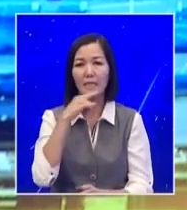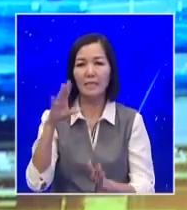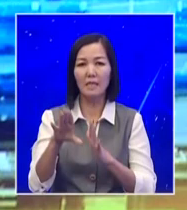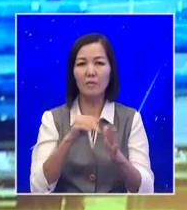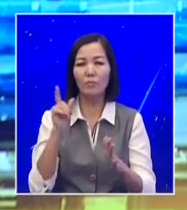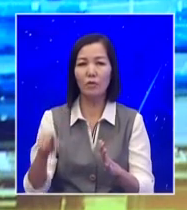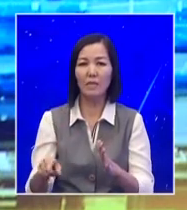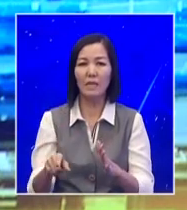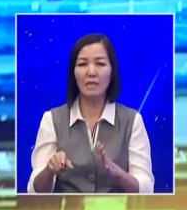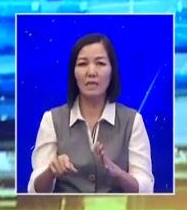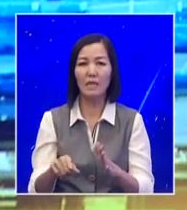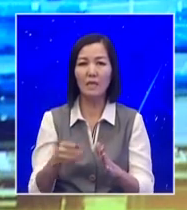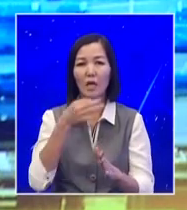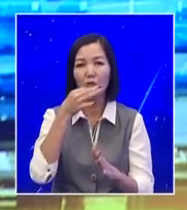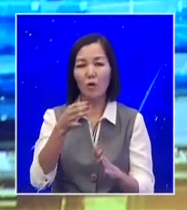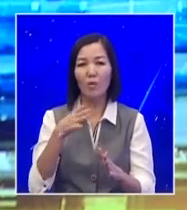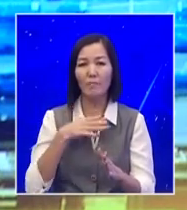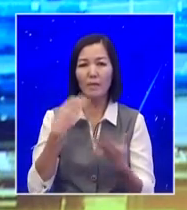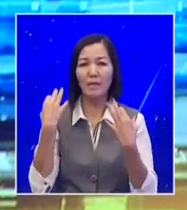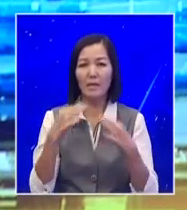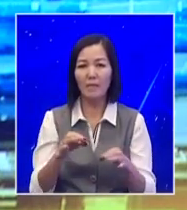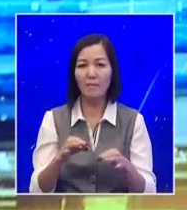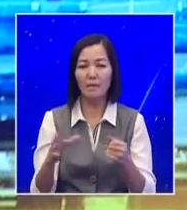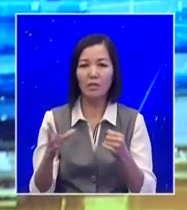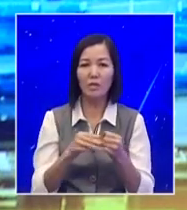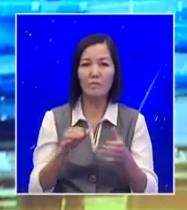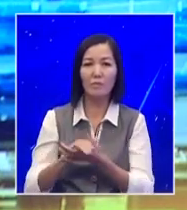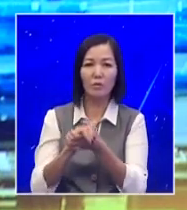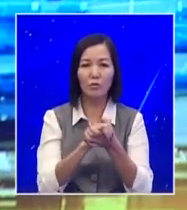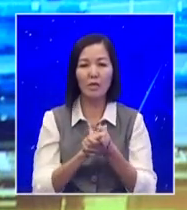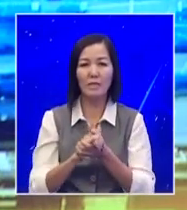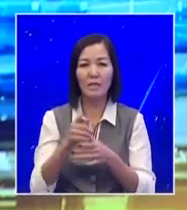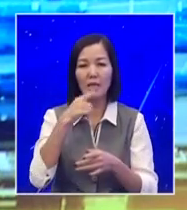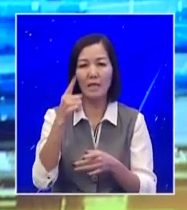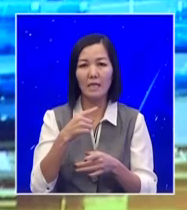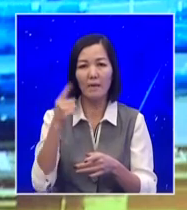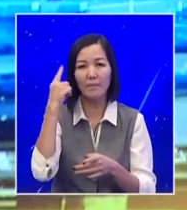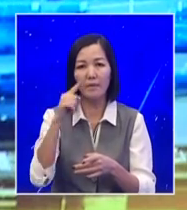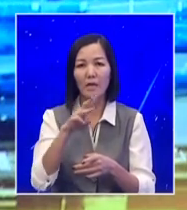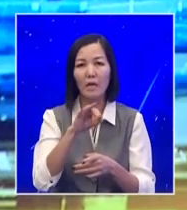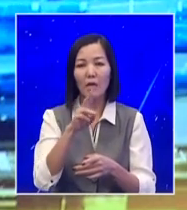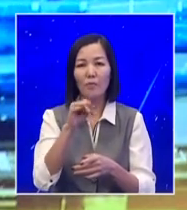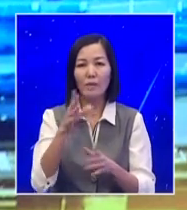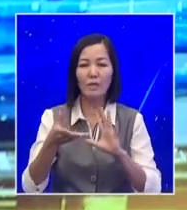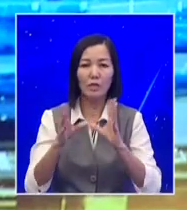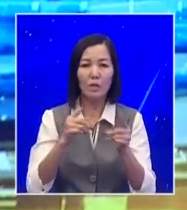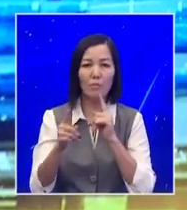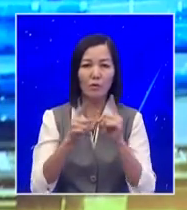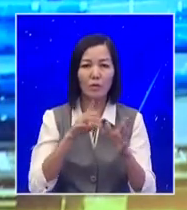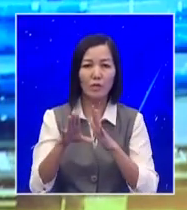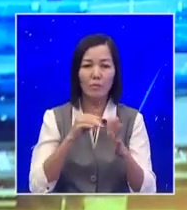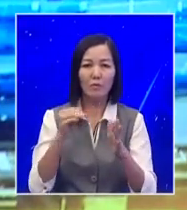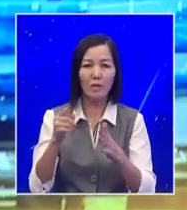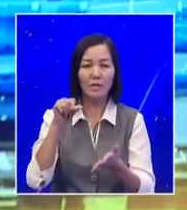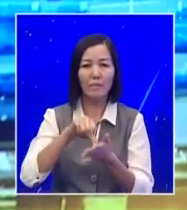сандырағына осылай деп жауап берді. Егемендігімізге жеріміздің тұтастығына қатысты айтылған бір жақты пікірге Мұхтар Тілеуберді жалпы отырыста